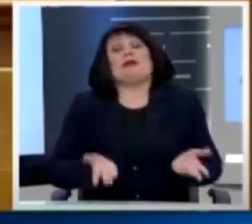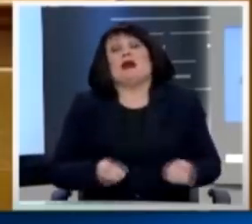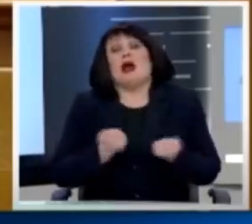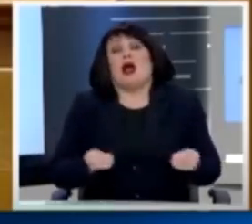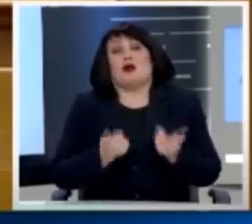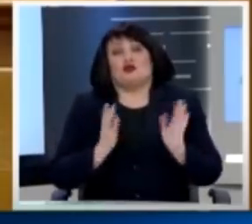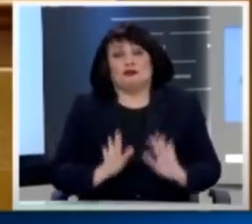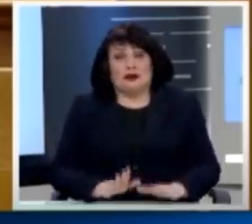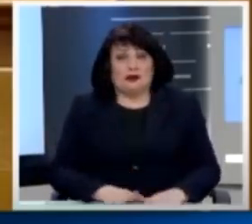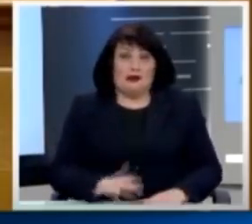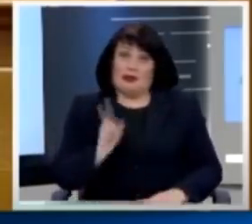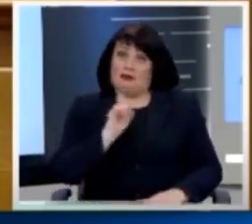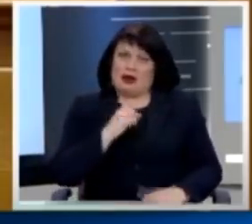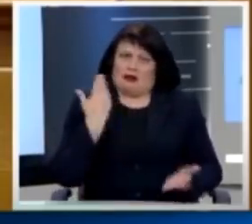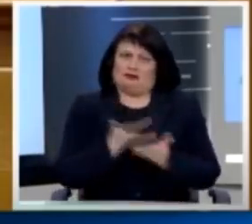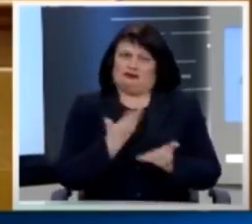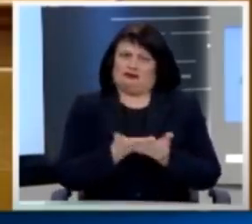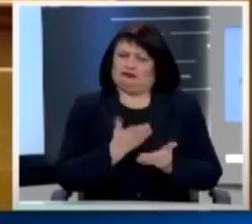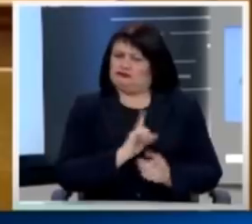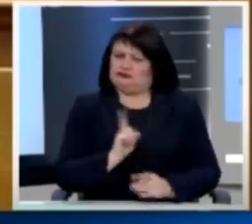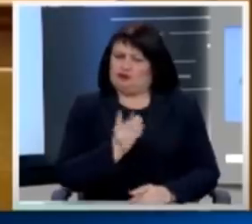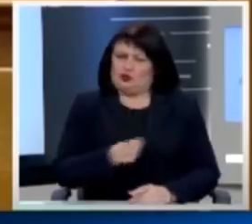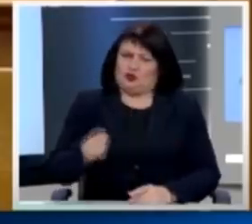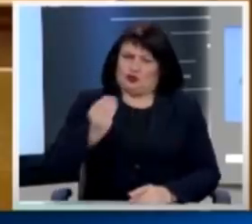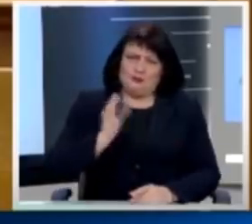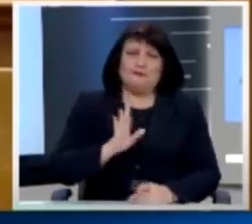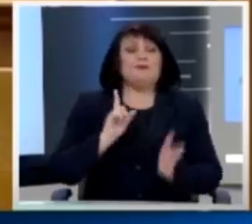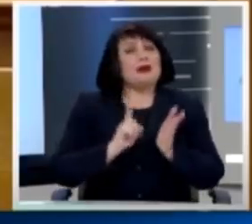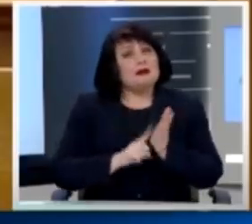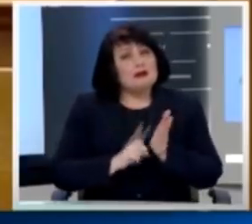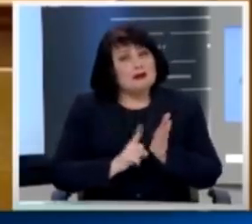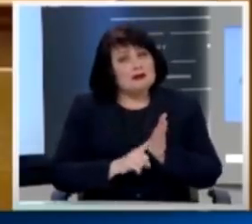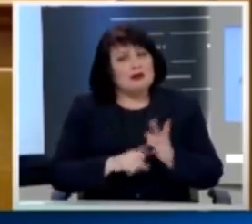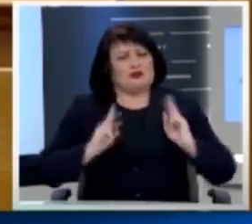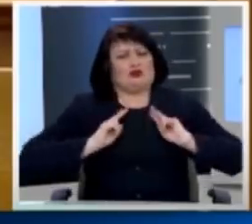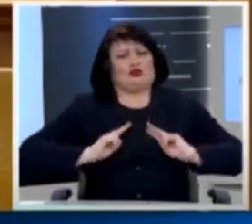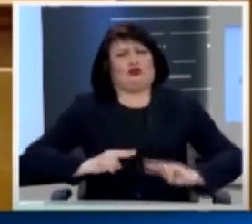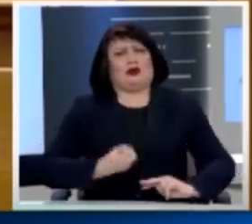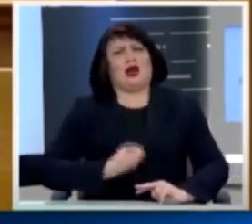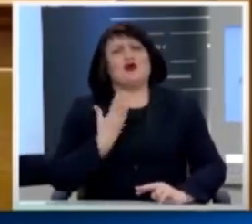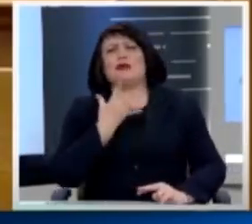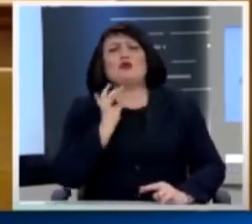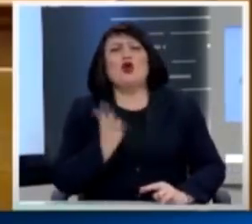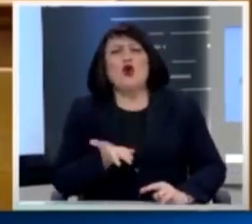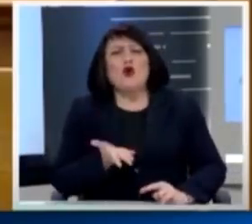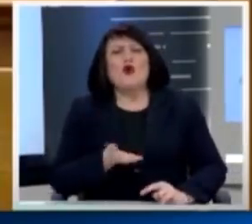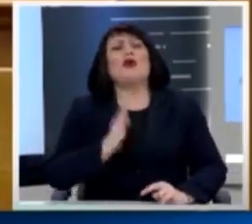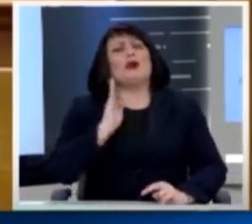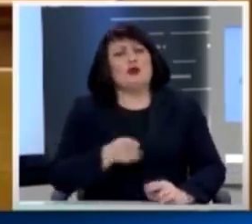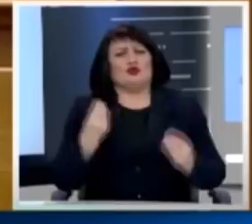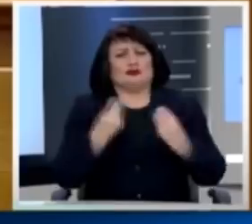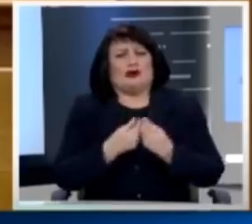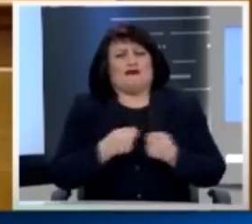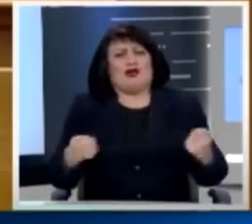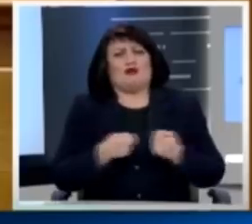δεν πρέπει να έχει μεγάλες απαιτήσεις και ότι πρέπει να είναι και ικανοποιημένος, γιατί θα μπορούσαν να